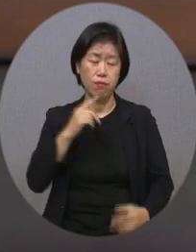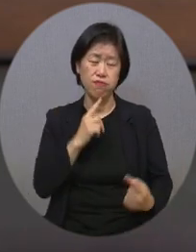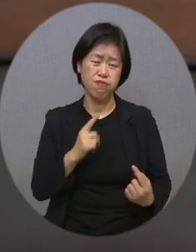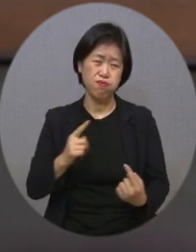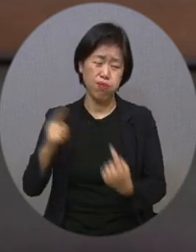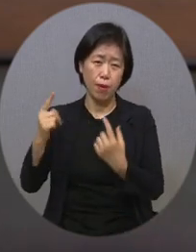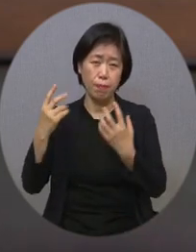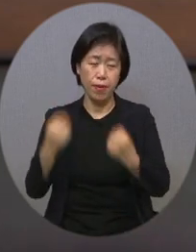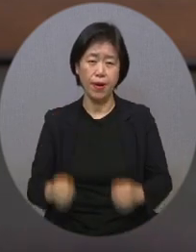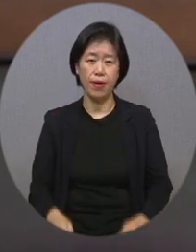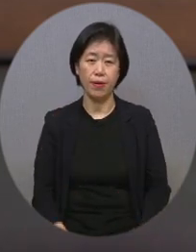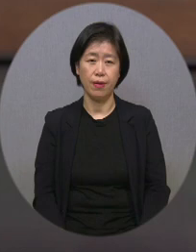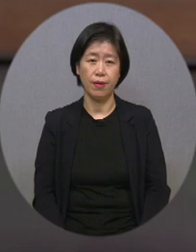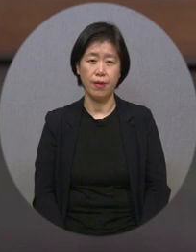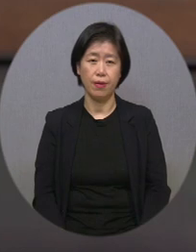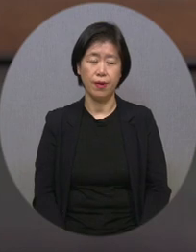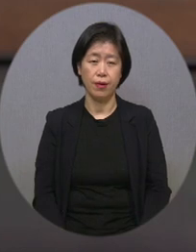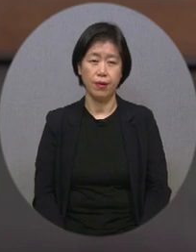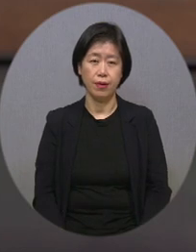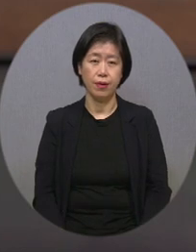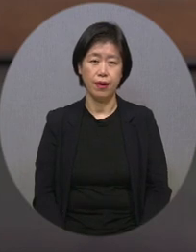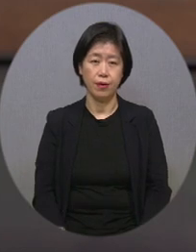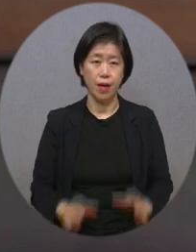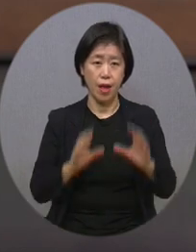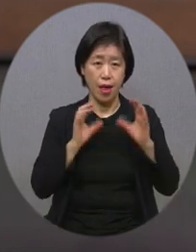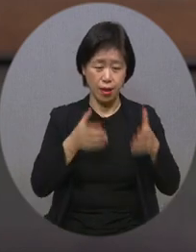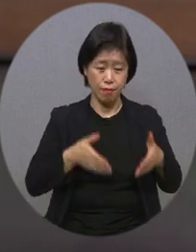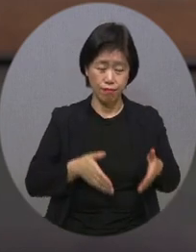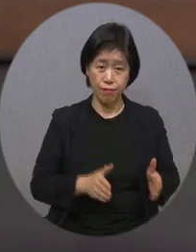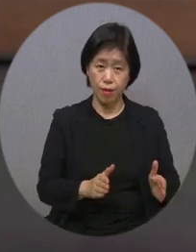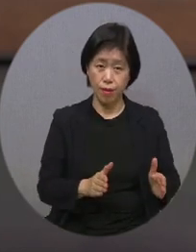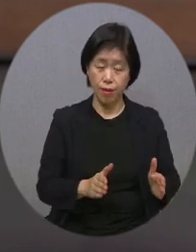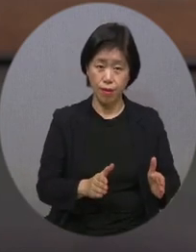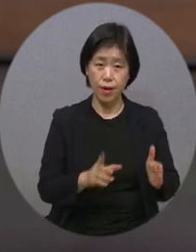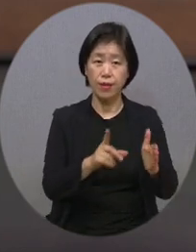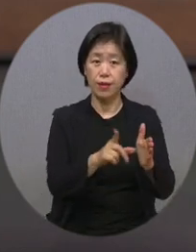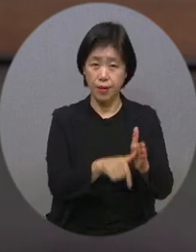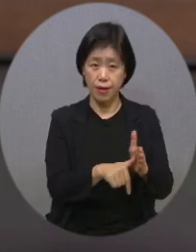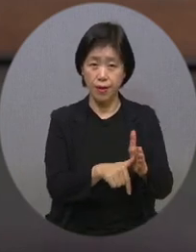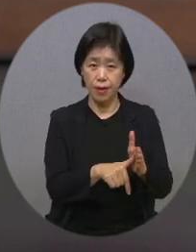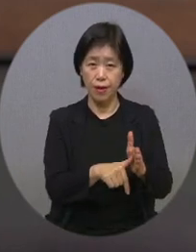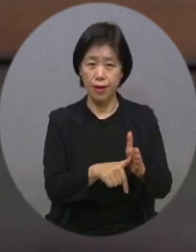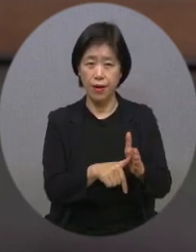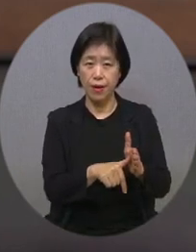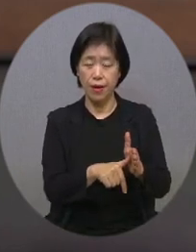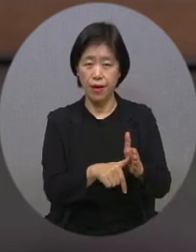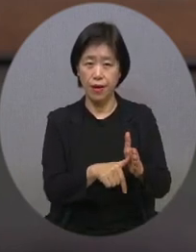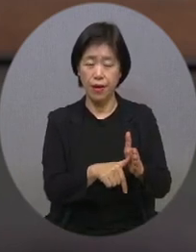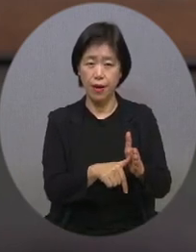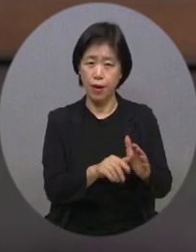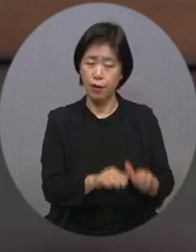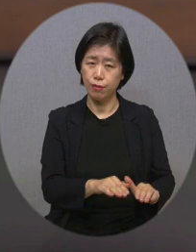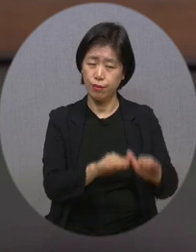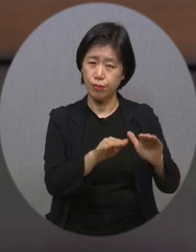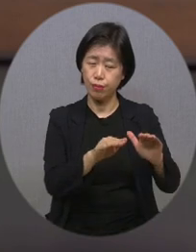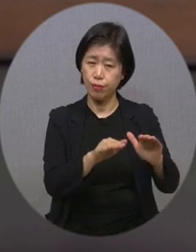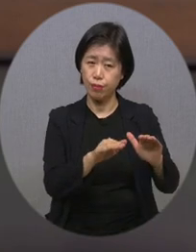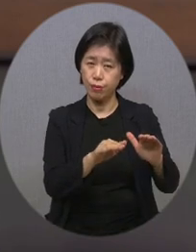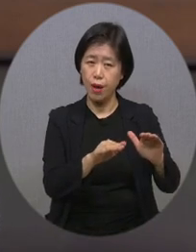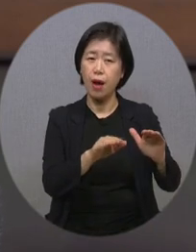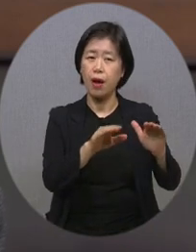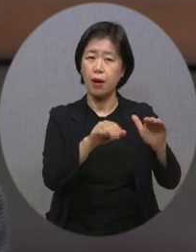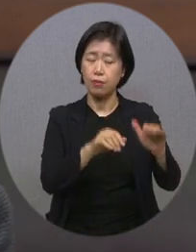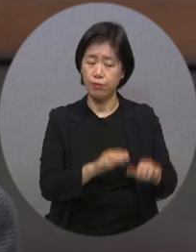지나가면은 우리 신생아가 응애하고 출산하게 되면 기본적으로 부양가족을 두 명을 안고